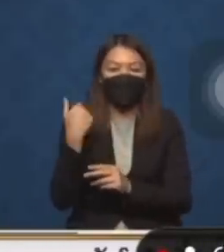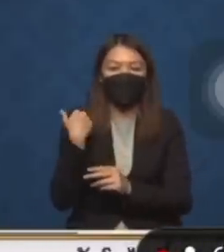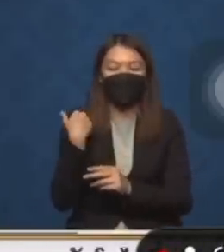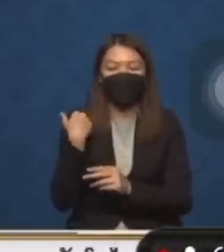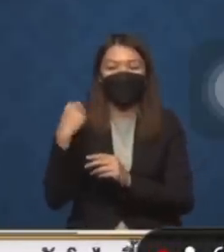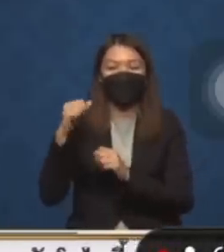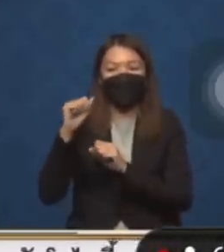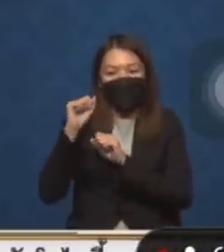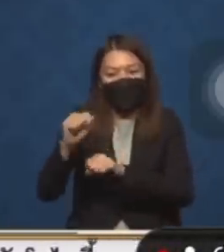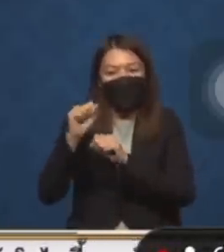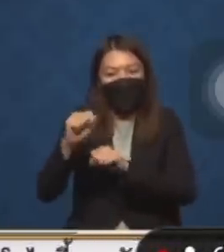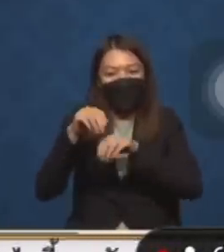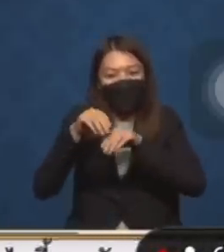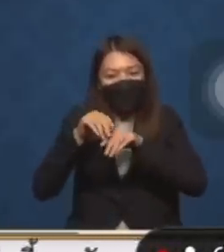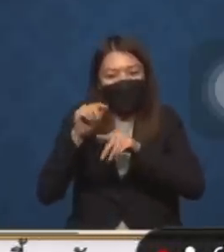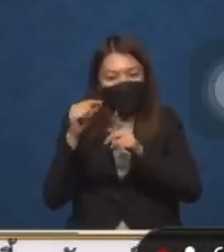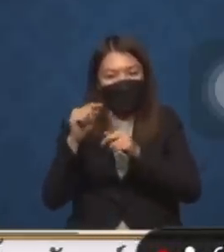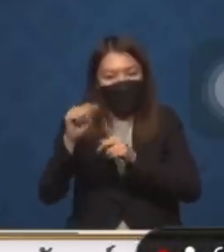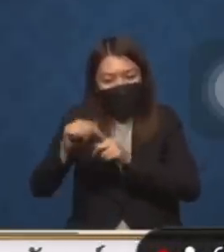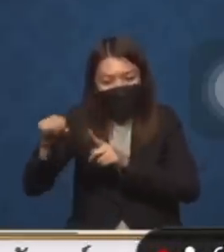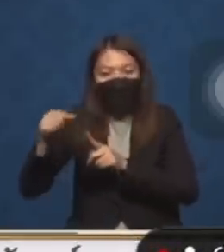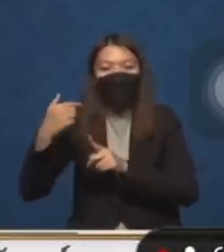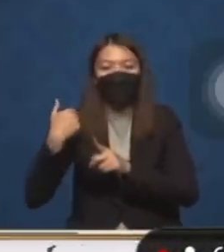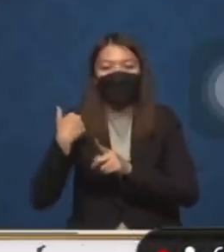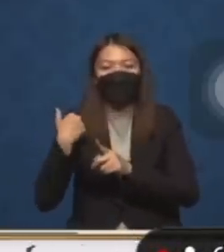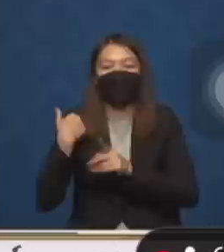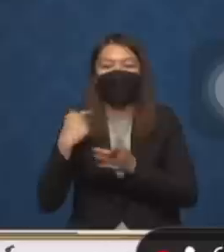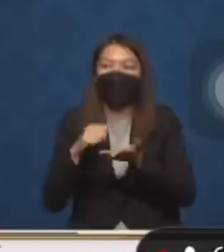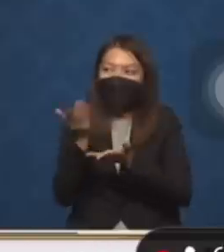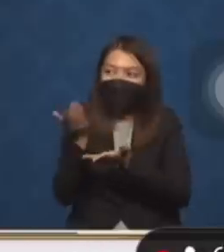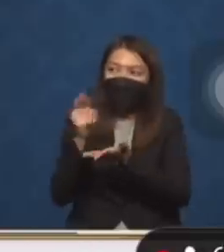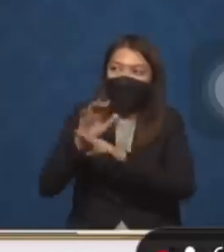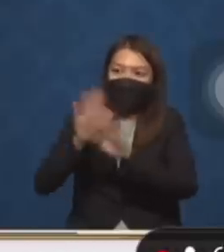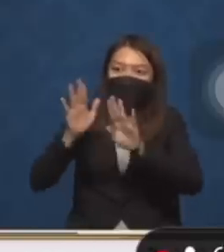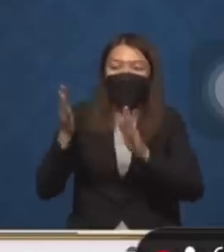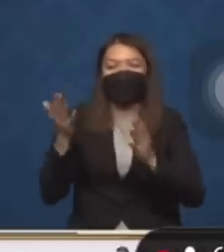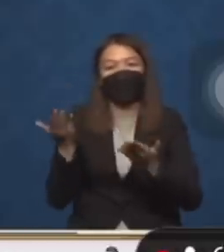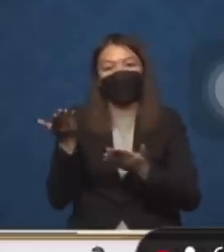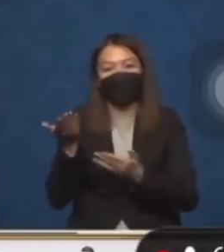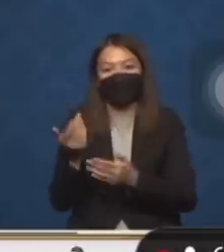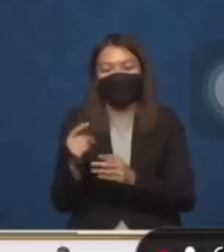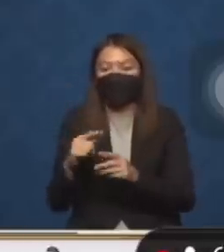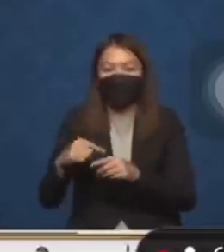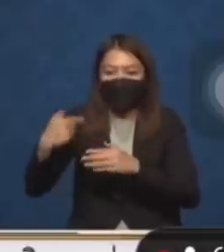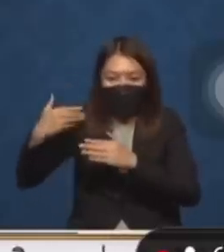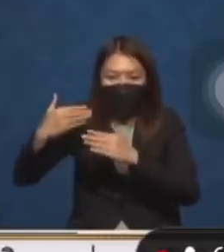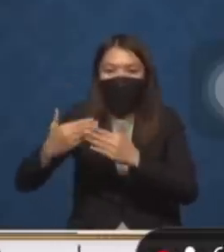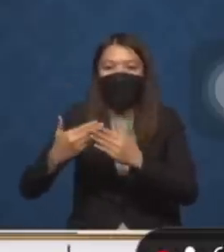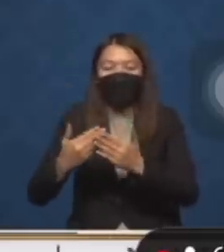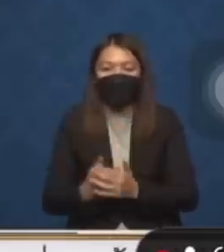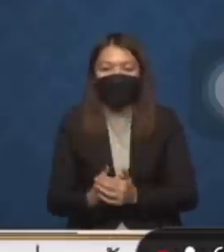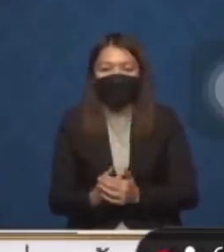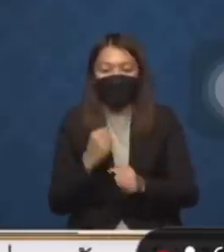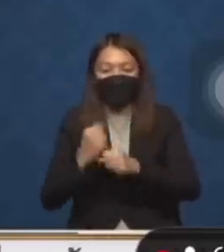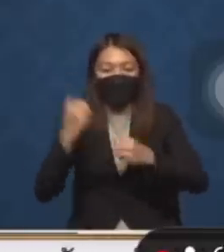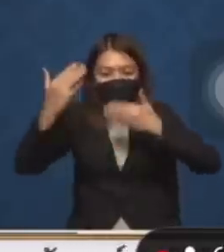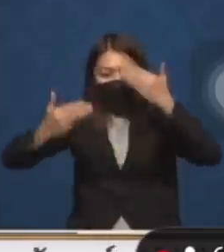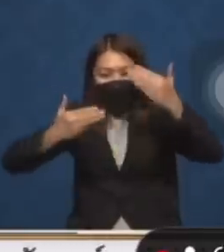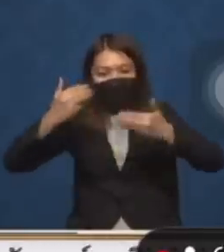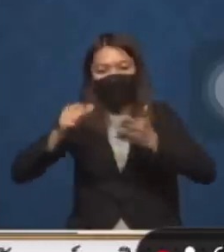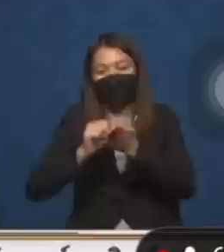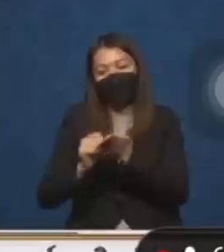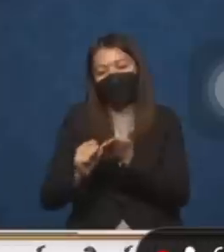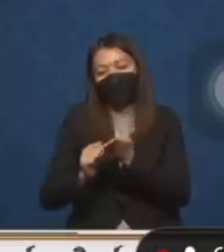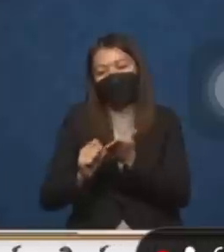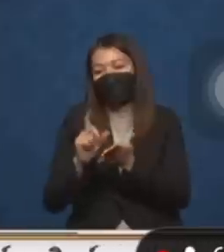หลงภายใชเวลานั้นซึเราอาจะไมไดยืน ขอยกลกมาด้วยตั้งแต่แรก because of ต ให แล้เรแ้ไขราง